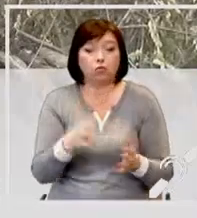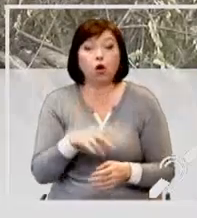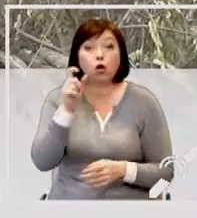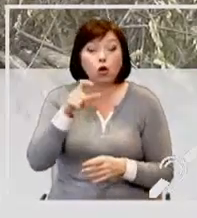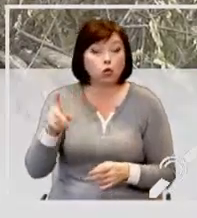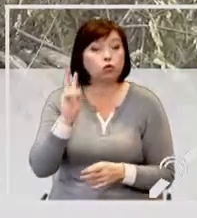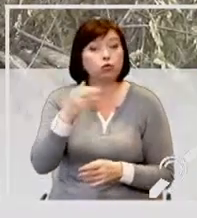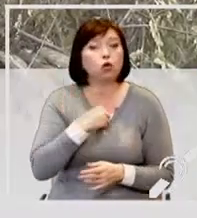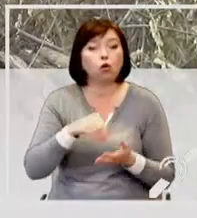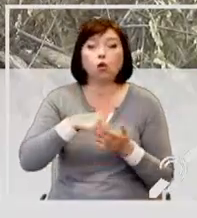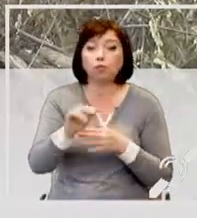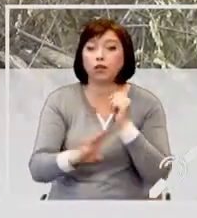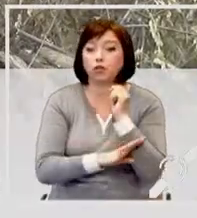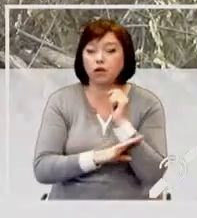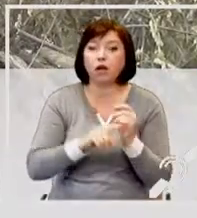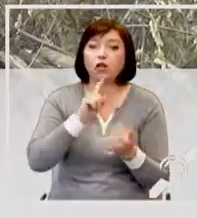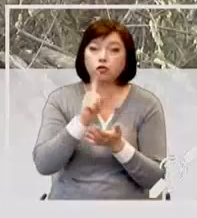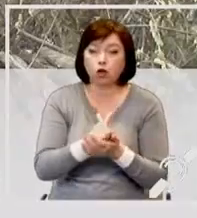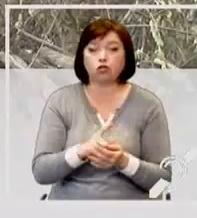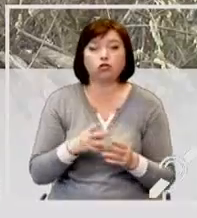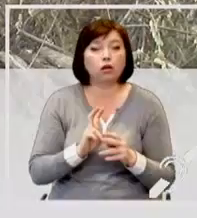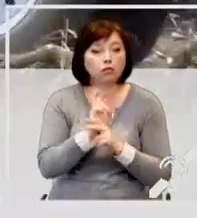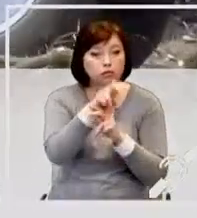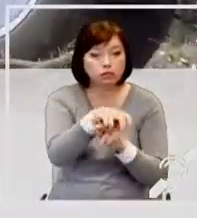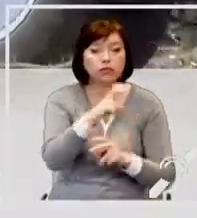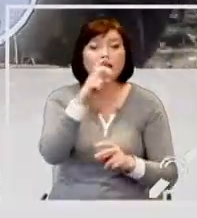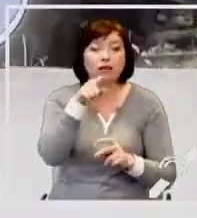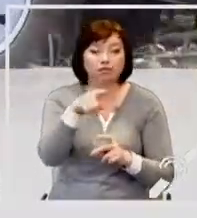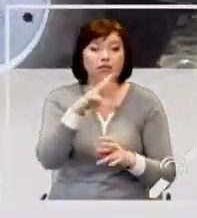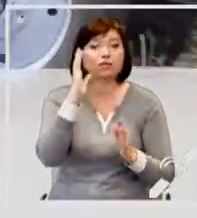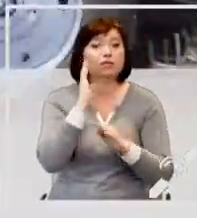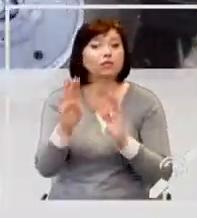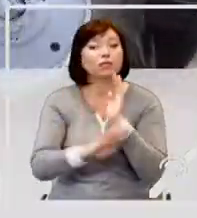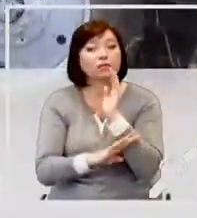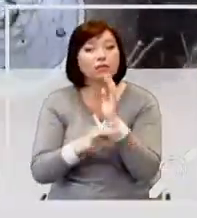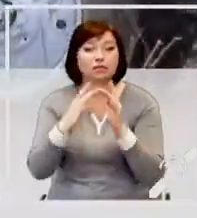Persoanele care vor să cumpere lemne de foc trebuie să se adreseze la întreprinderile sau